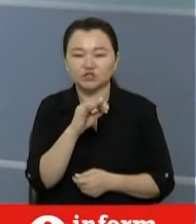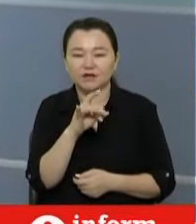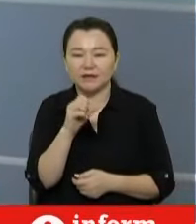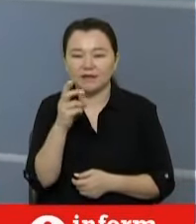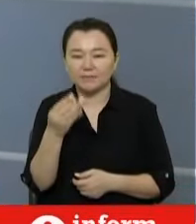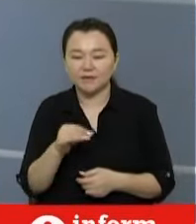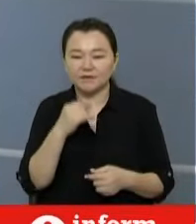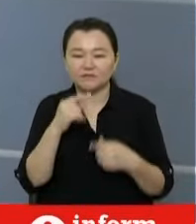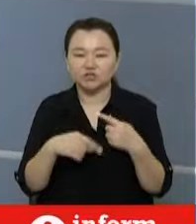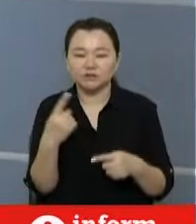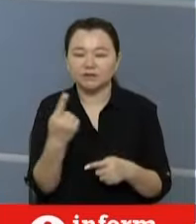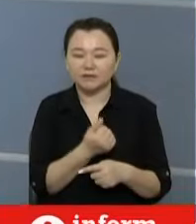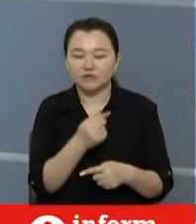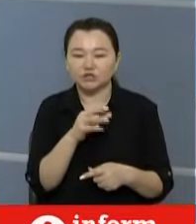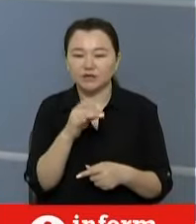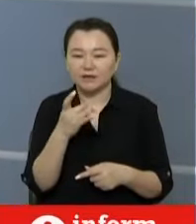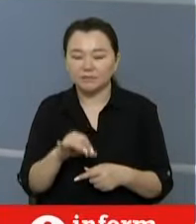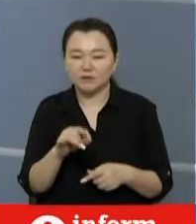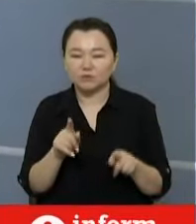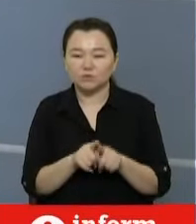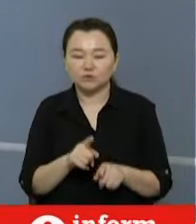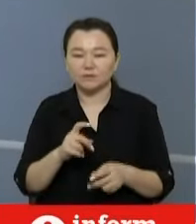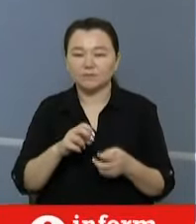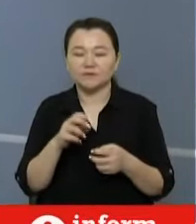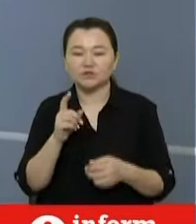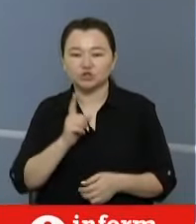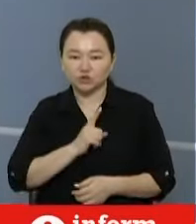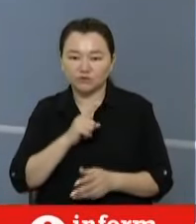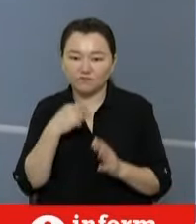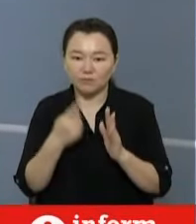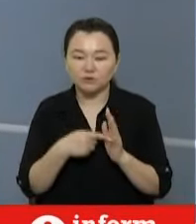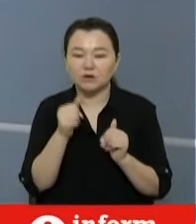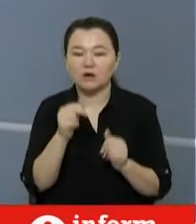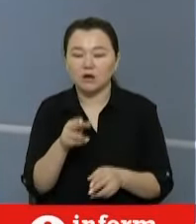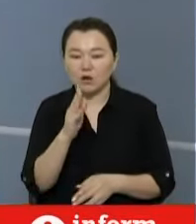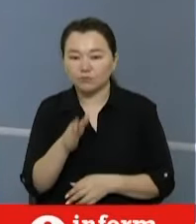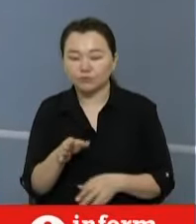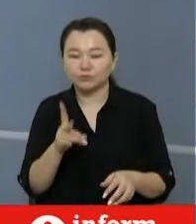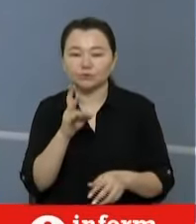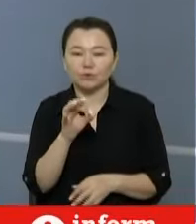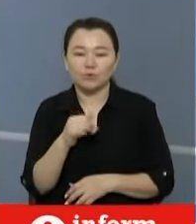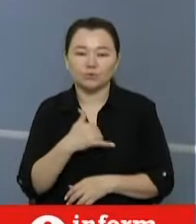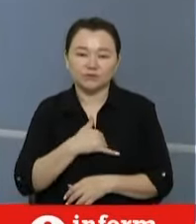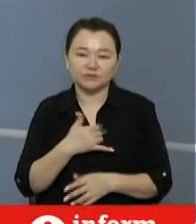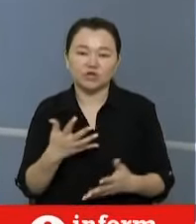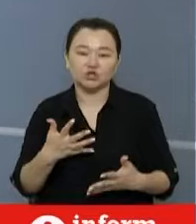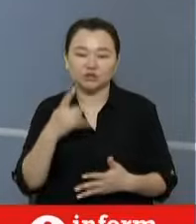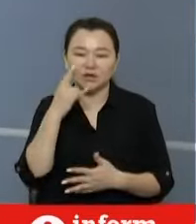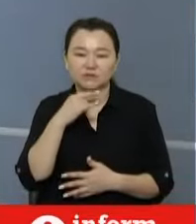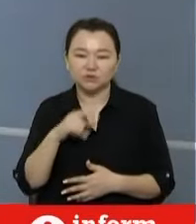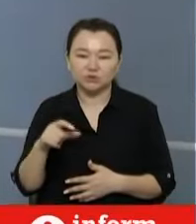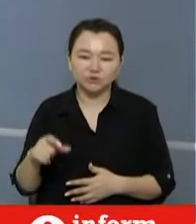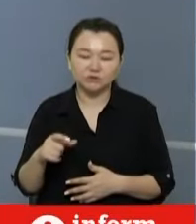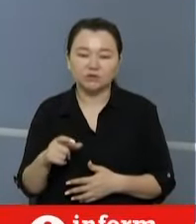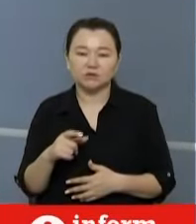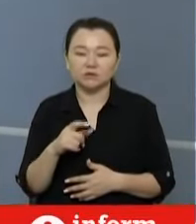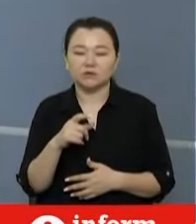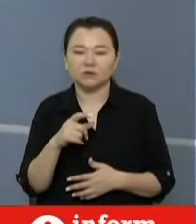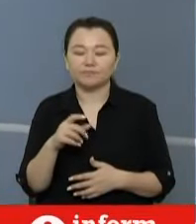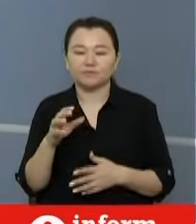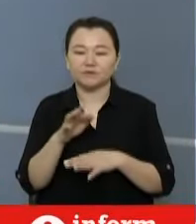енді аптада жеребе мәселесін енді күтеміз, қалай болатын. Бірақтан бізде әрине қазақстандықтардан енді не